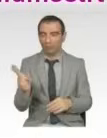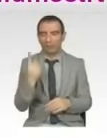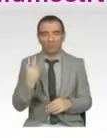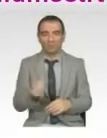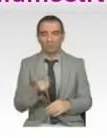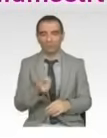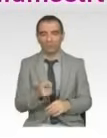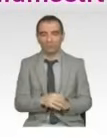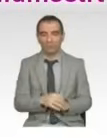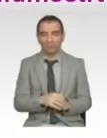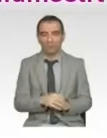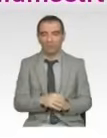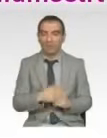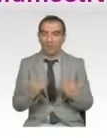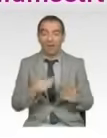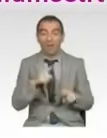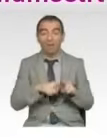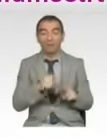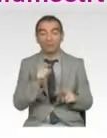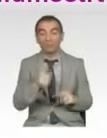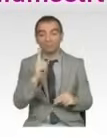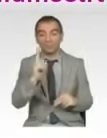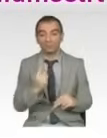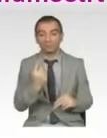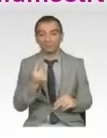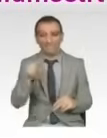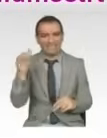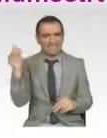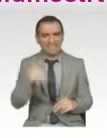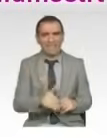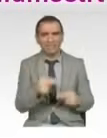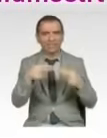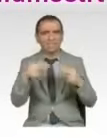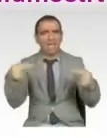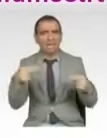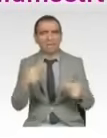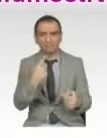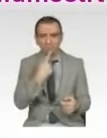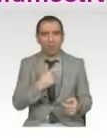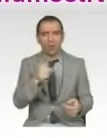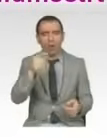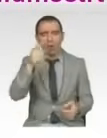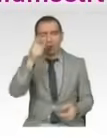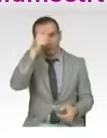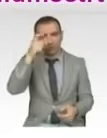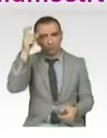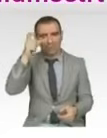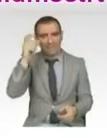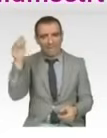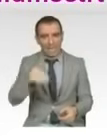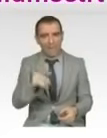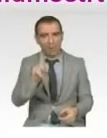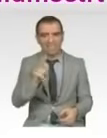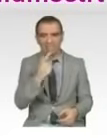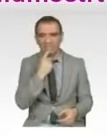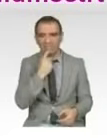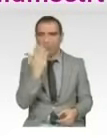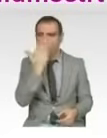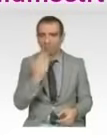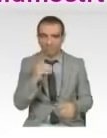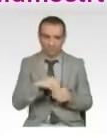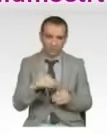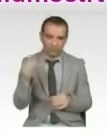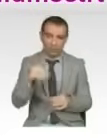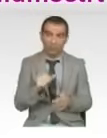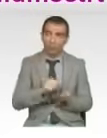Evet. Unutamayacağınız bir olmuş. Peki Abdülkerim, önce bir buraya geliş kendinden başlayalım. İlk Türkiye'ye geldin. 12 yaşında Kayseri'ye geldin direkt. okumak için geldin.